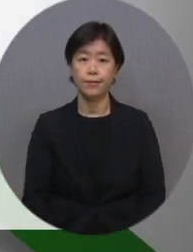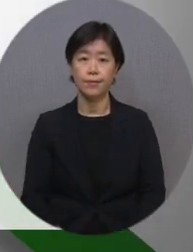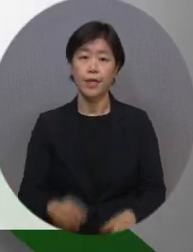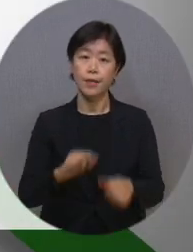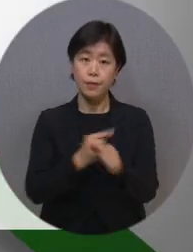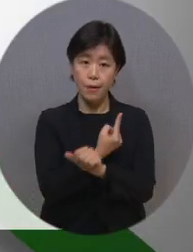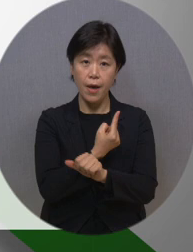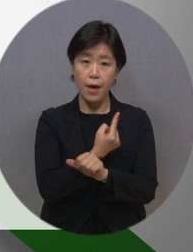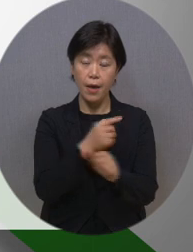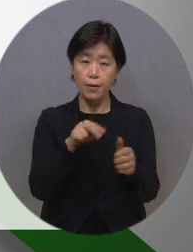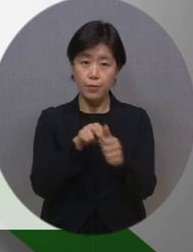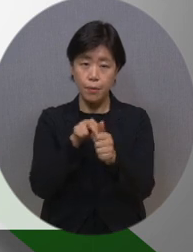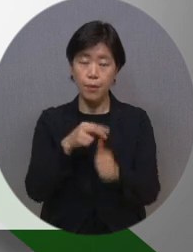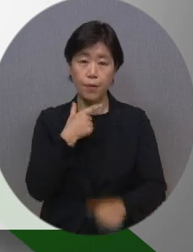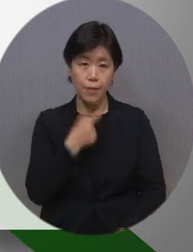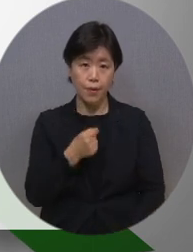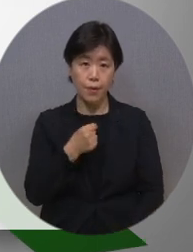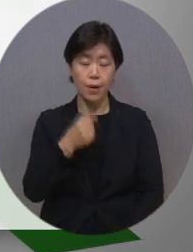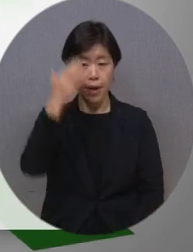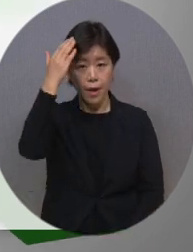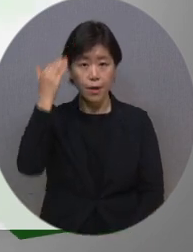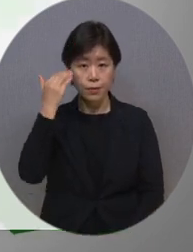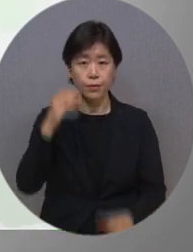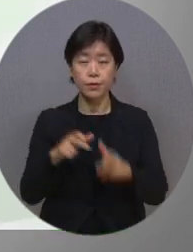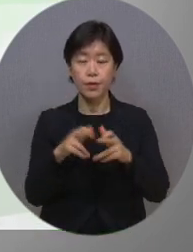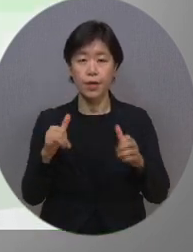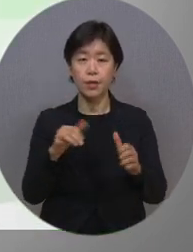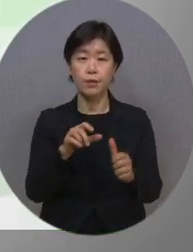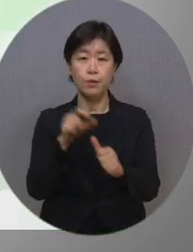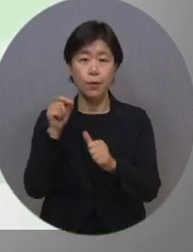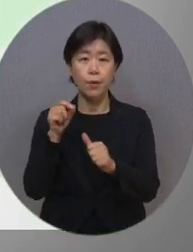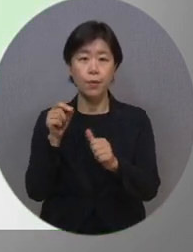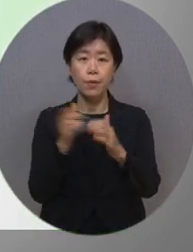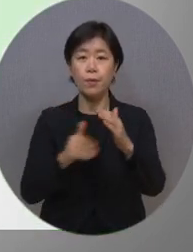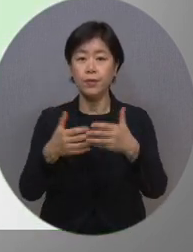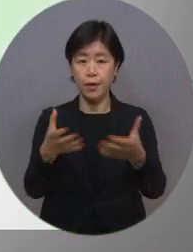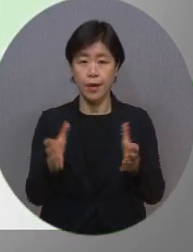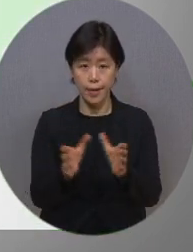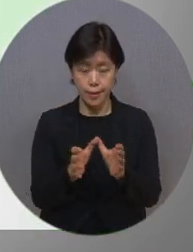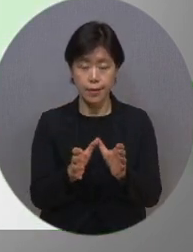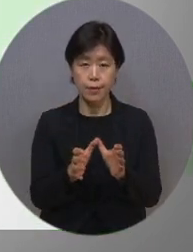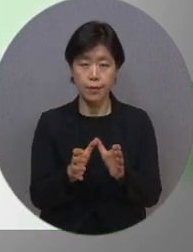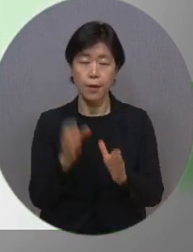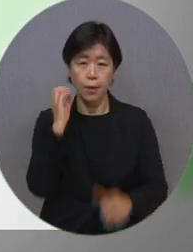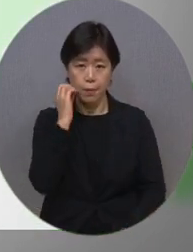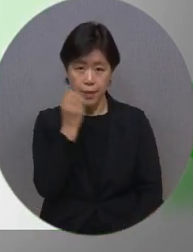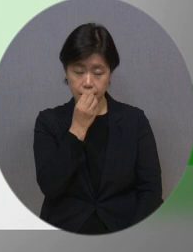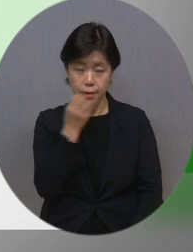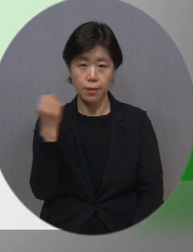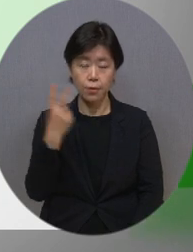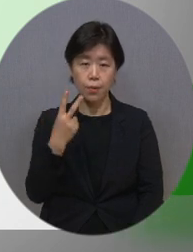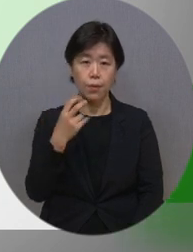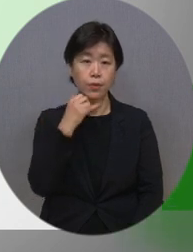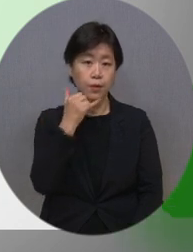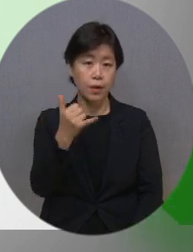더 자세한 입사 지원과 문의 사항은 한국장애인 고용공단 누리집이나 국번 없이